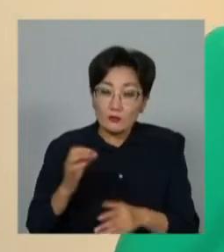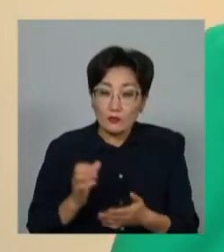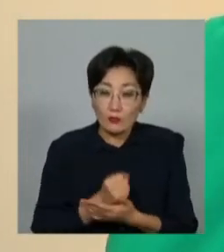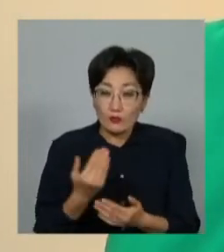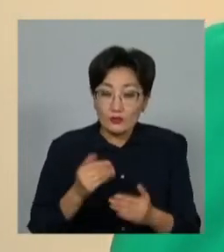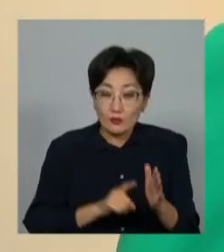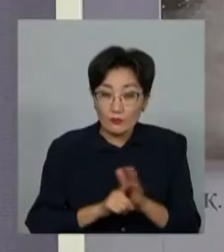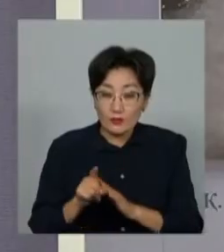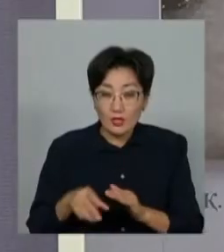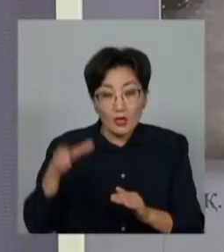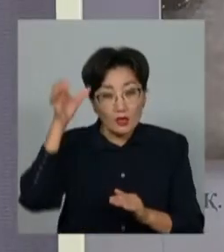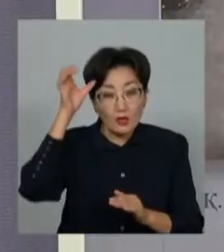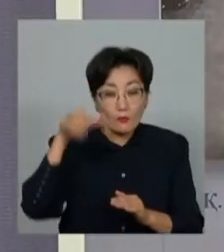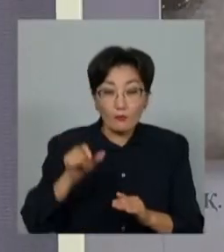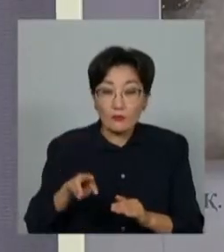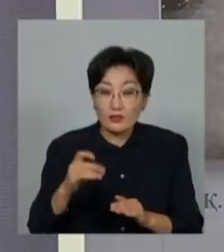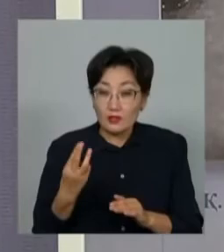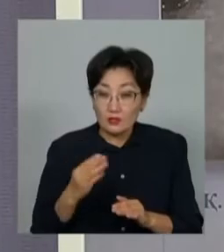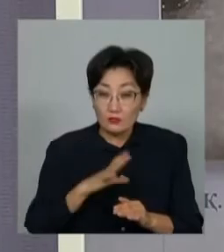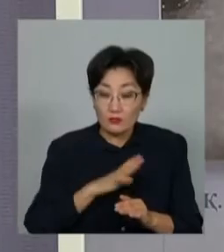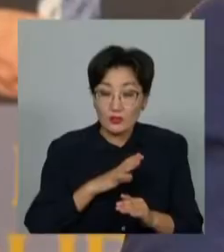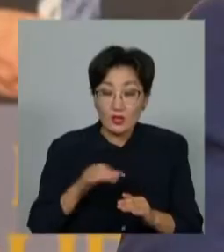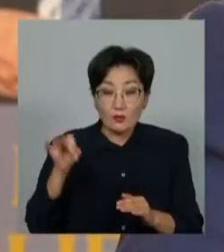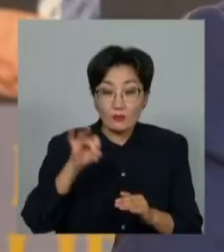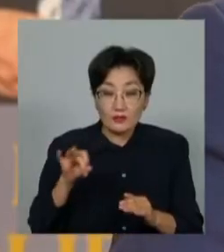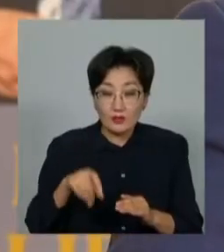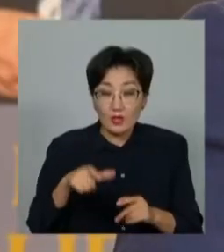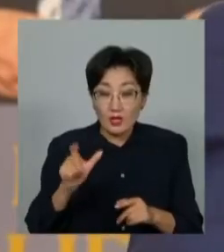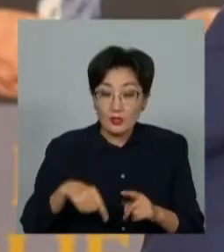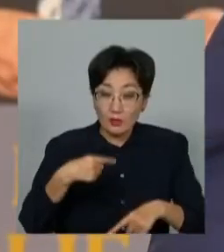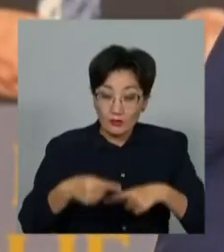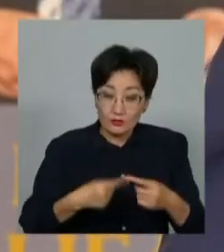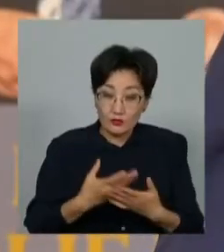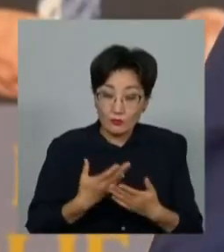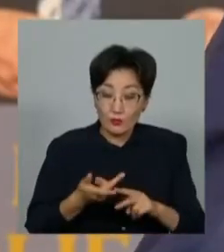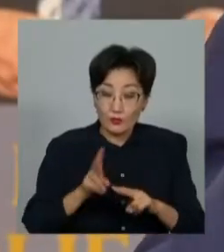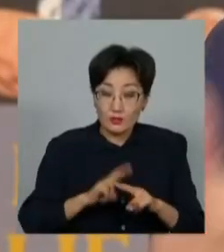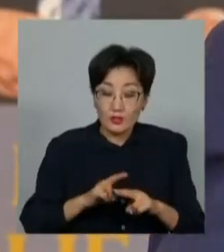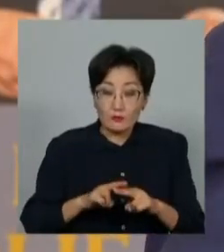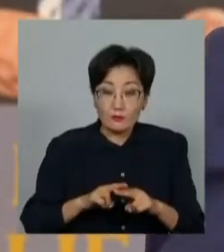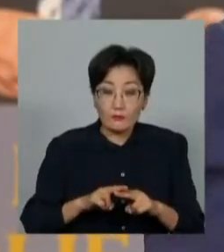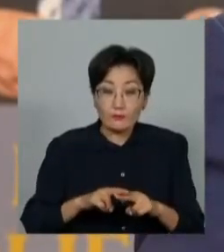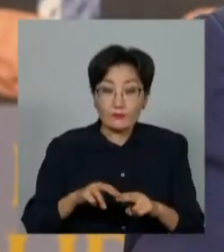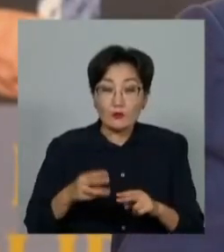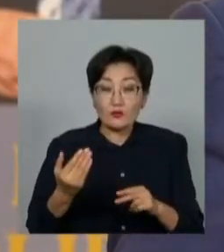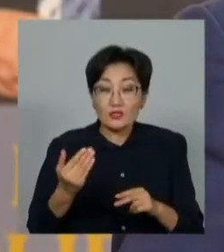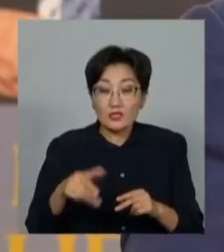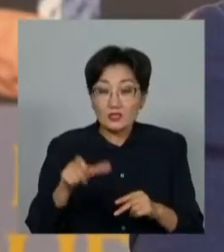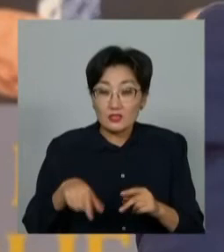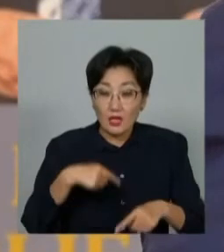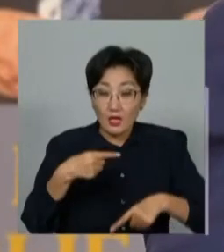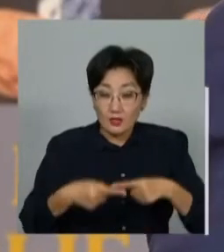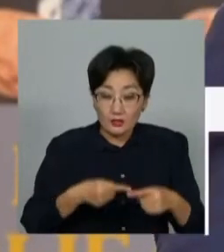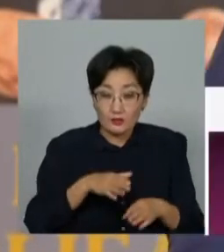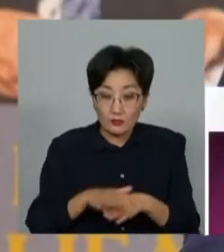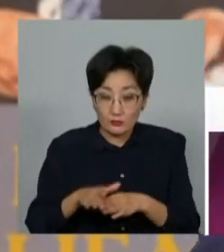бастауында академик Манаш Қабашұлы тұрды. Тарихты адам арқылы көрсету осы манекенің тұсында бұрын соңды